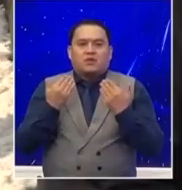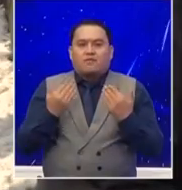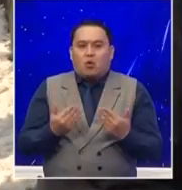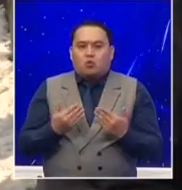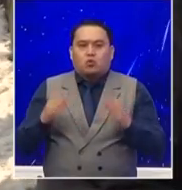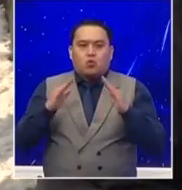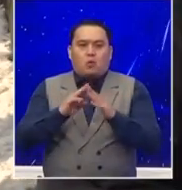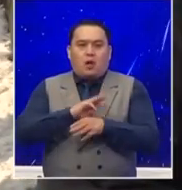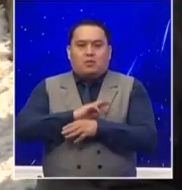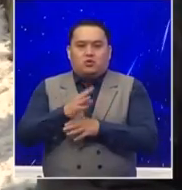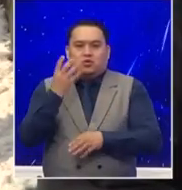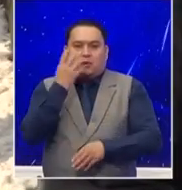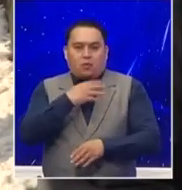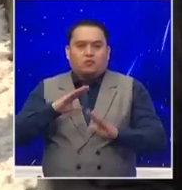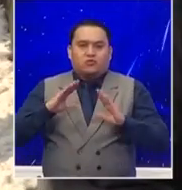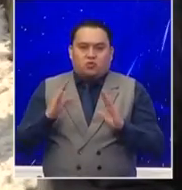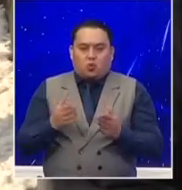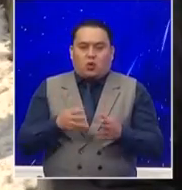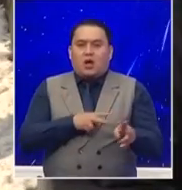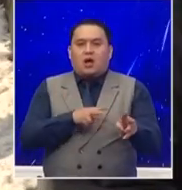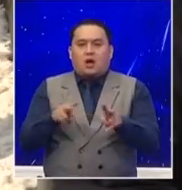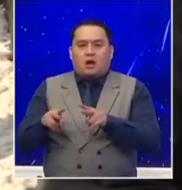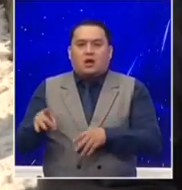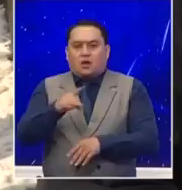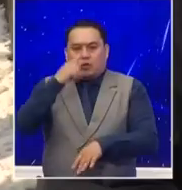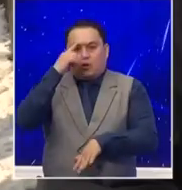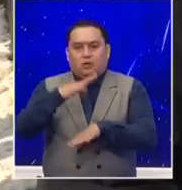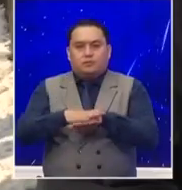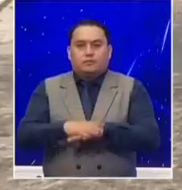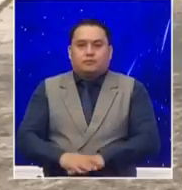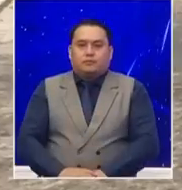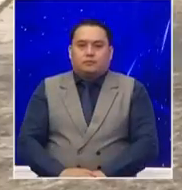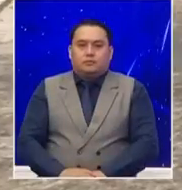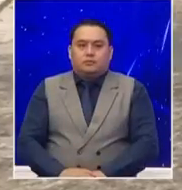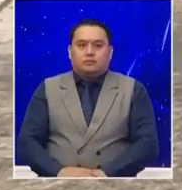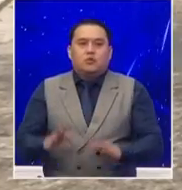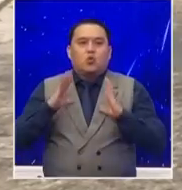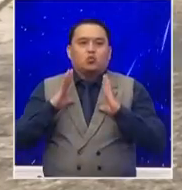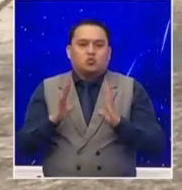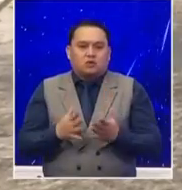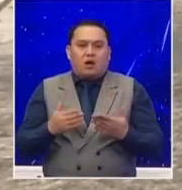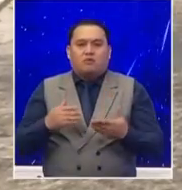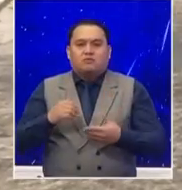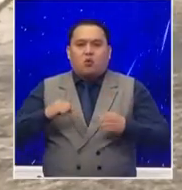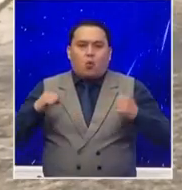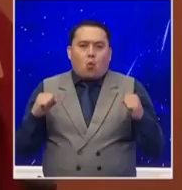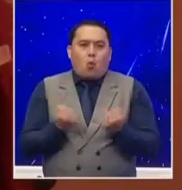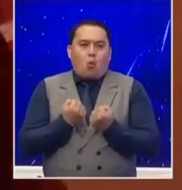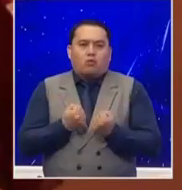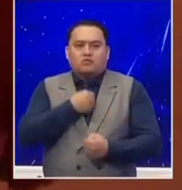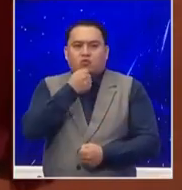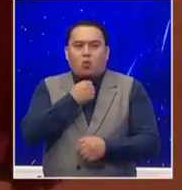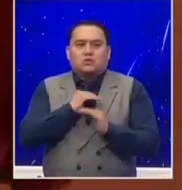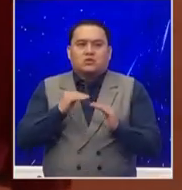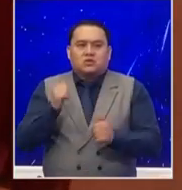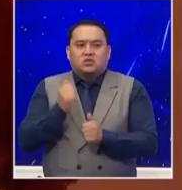время дом обеспечен теплом. Ситуация находится на контроле районного акимата. Уставшие от жизни в постоянном холоде и взрослые, и